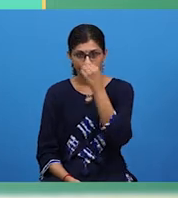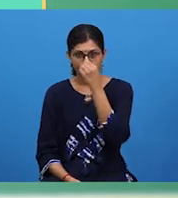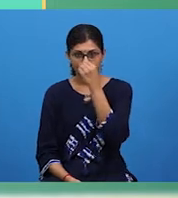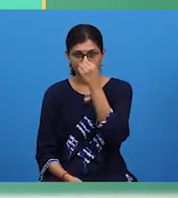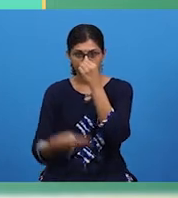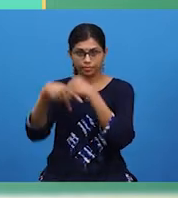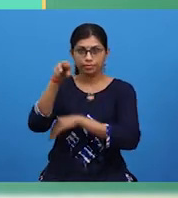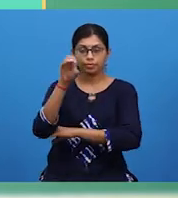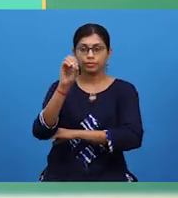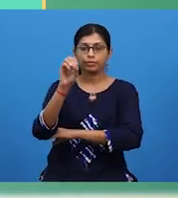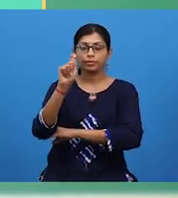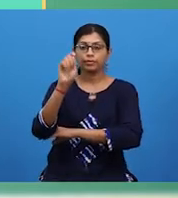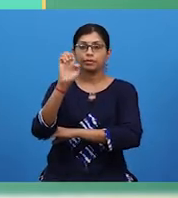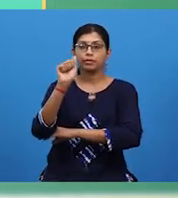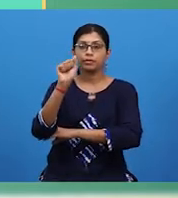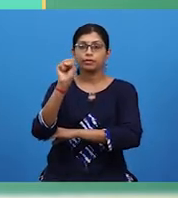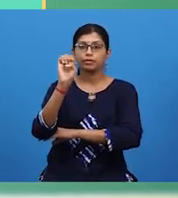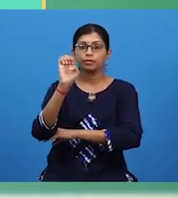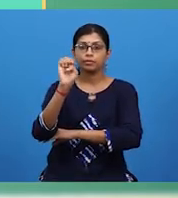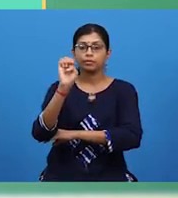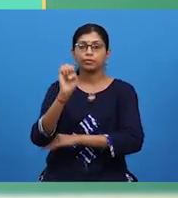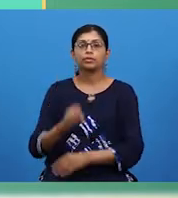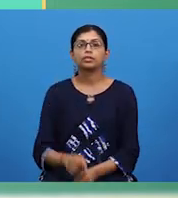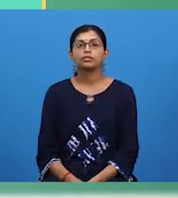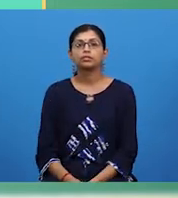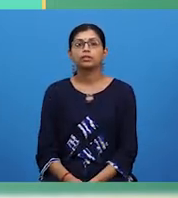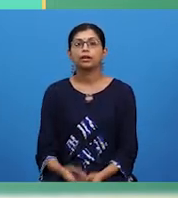Protease pula akan mencernakan dipeptida menjadi asid amino.